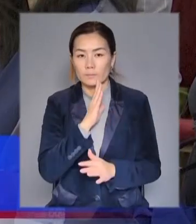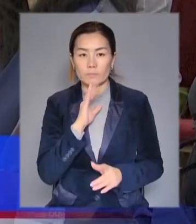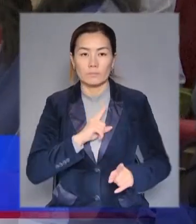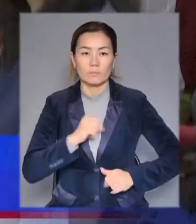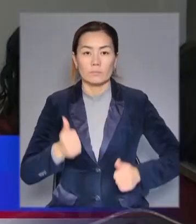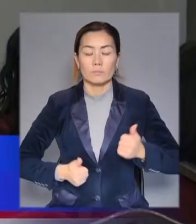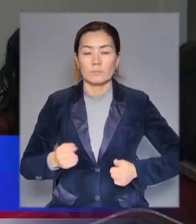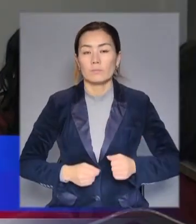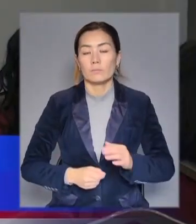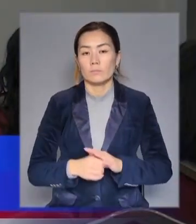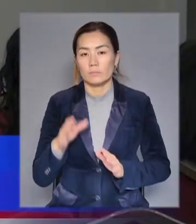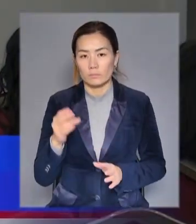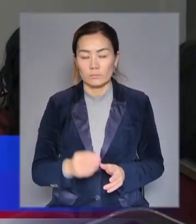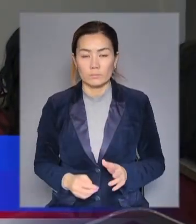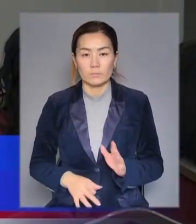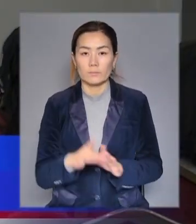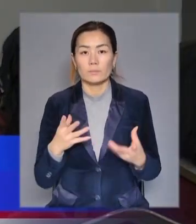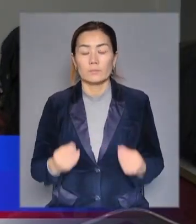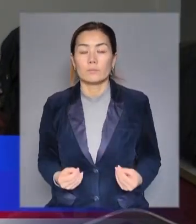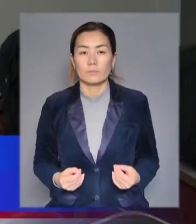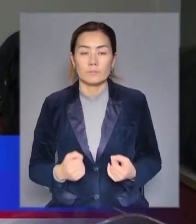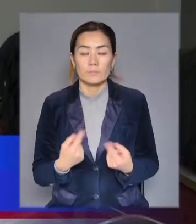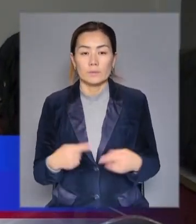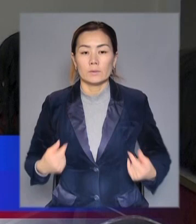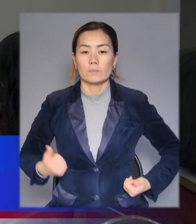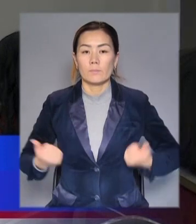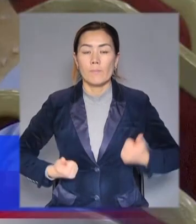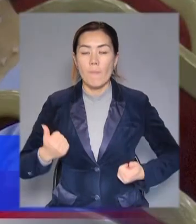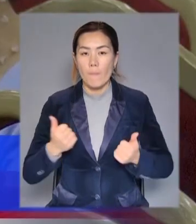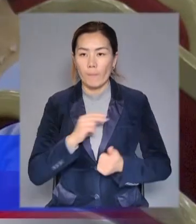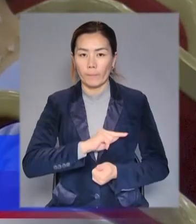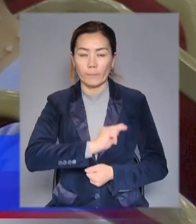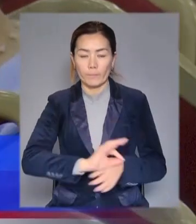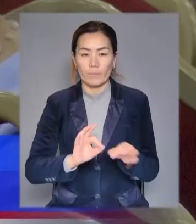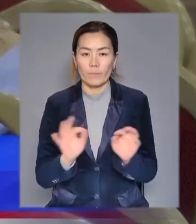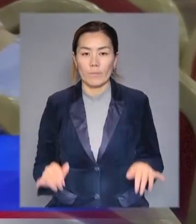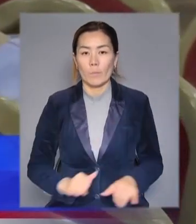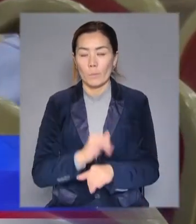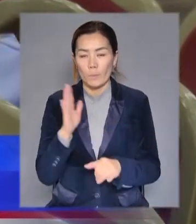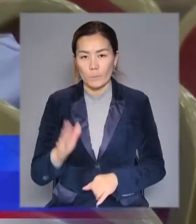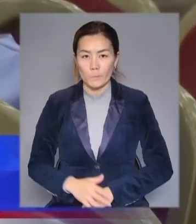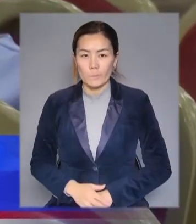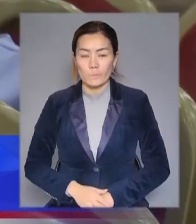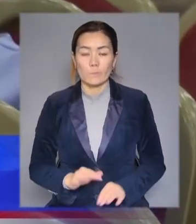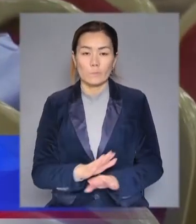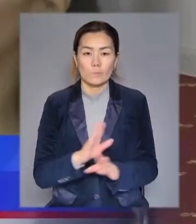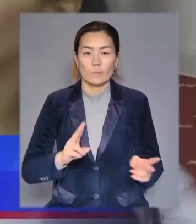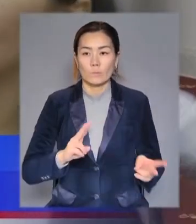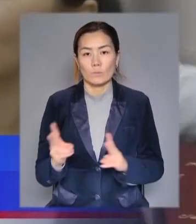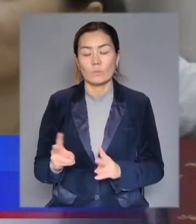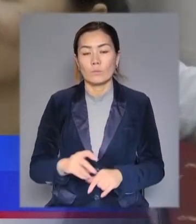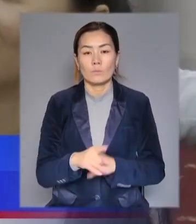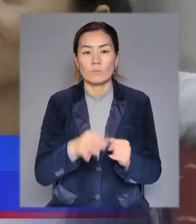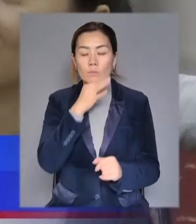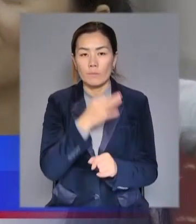ақтық байқауда бақ сынайды. Іріктеу кезеңіне келгендер әртүрлі бағытта сынға түсіп өз шеберліктерін көрсетті. Яғни ән салып, би билеп,